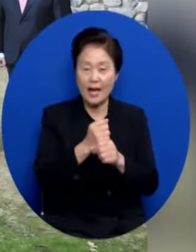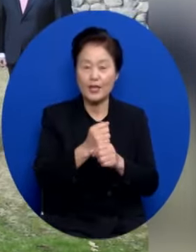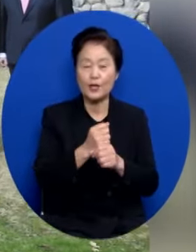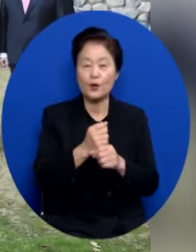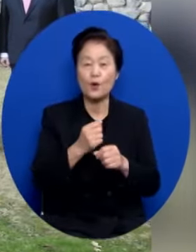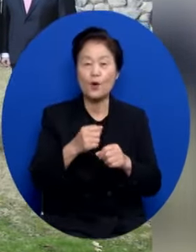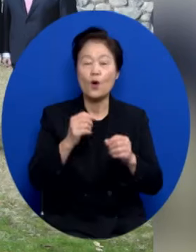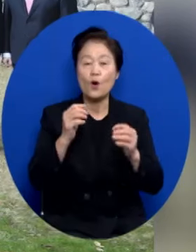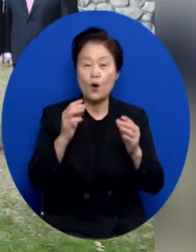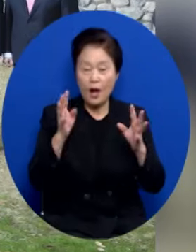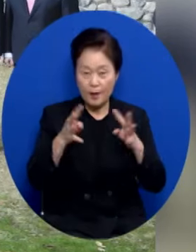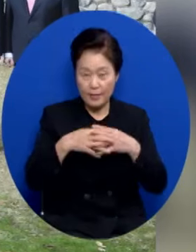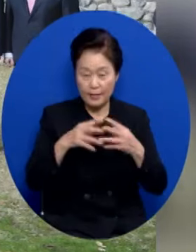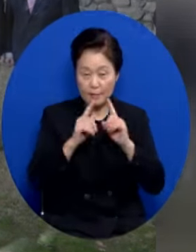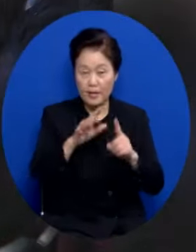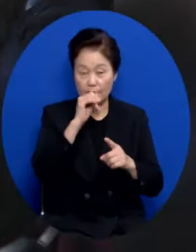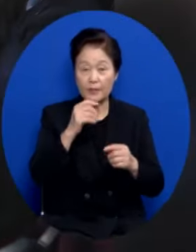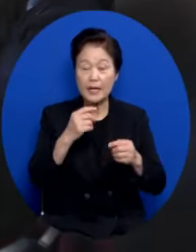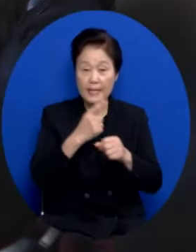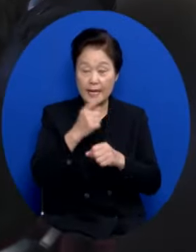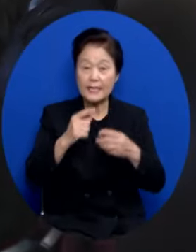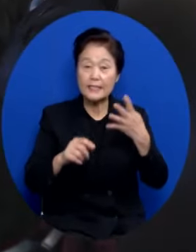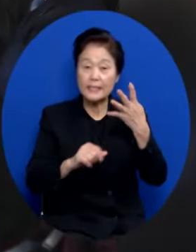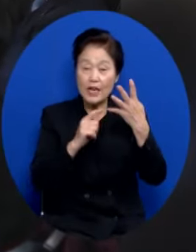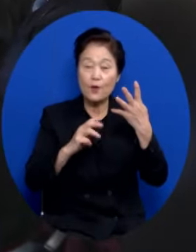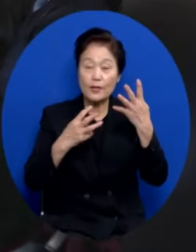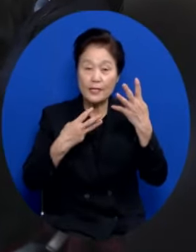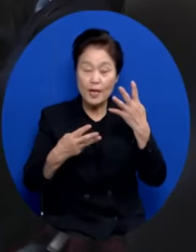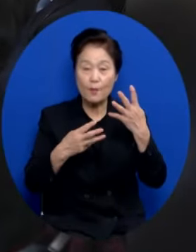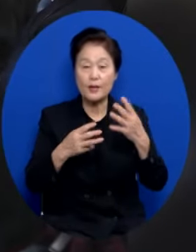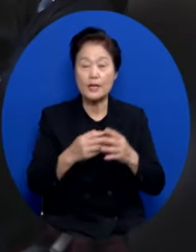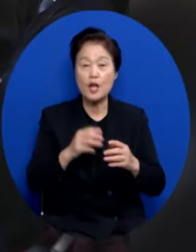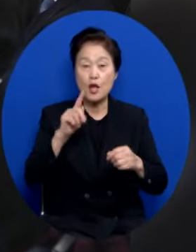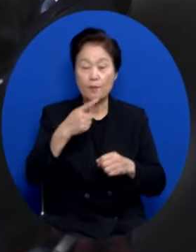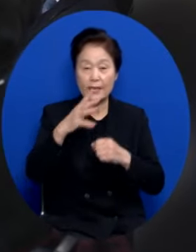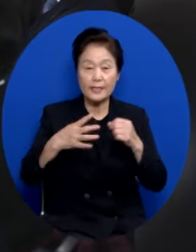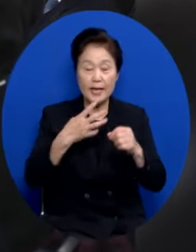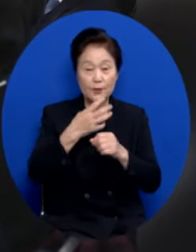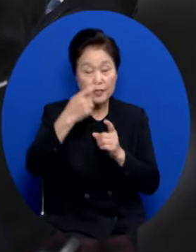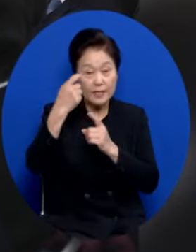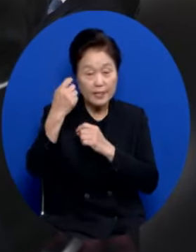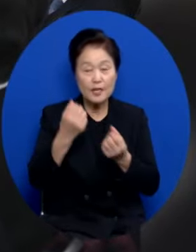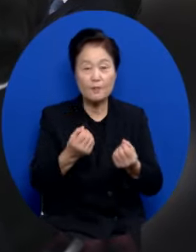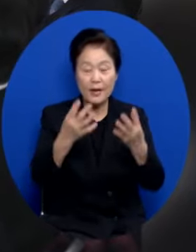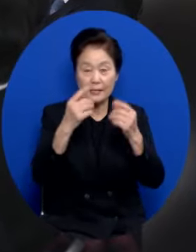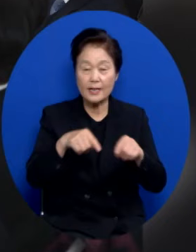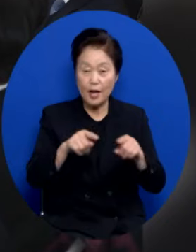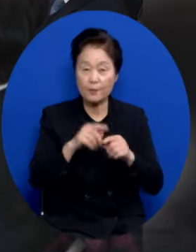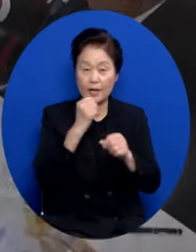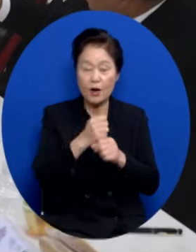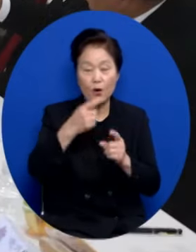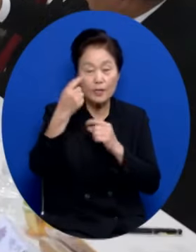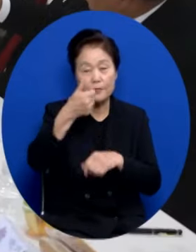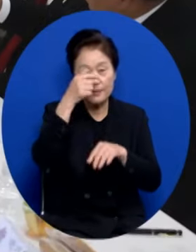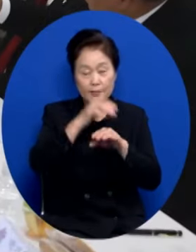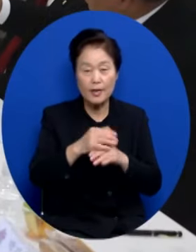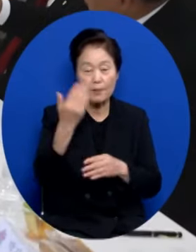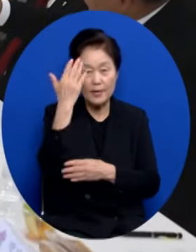설명했습니다. 두 교단은 내년 4월 3일 복음전례 140주년 기념행사를 공동 개최하고 기념 예배와